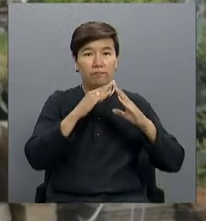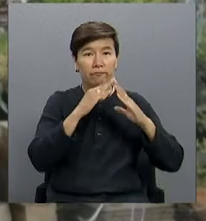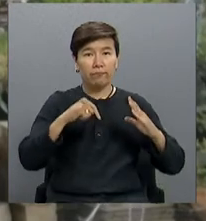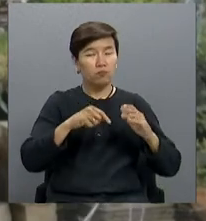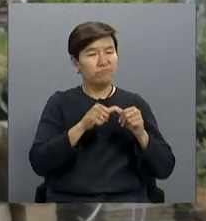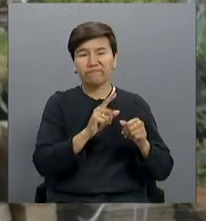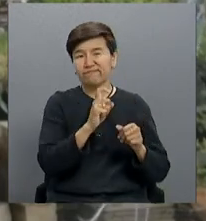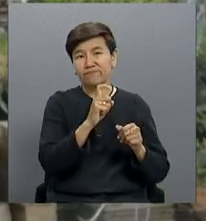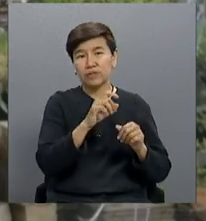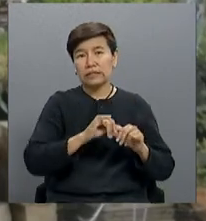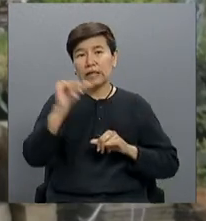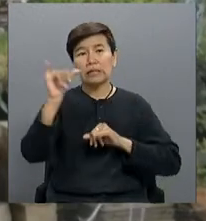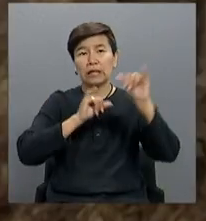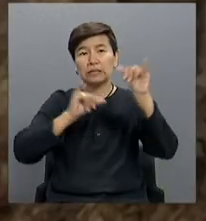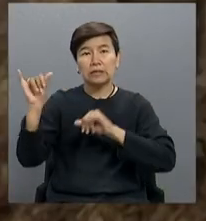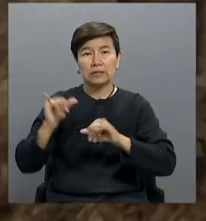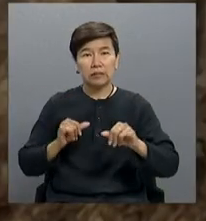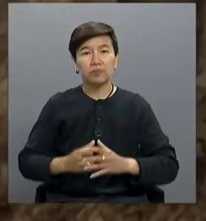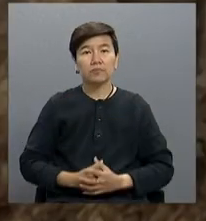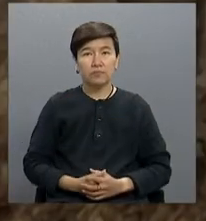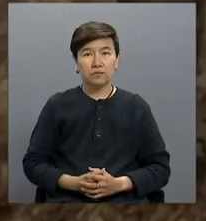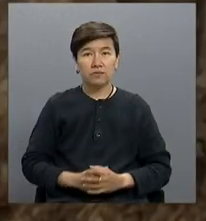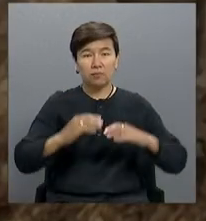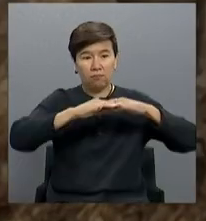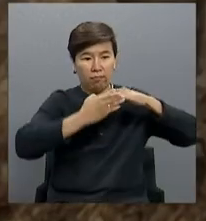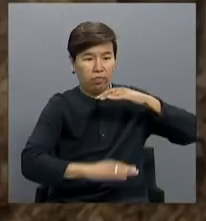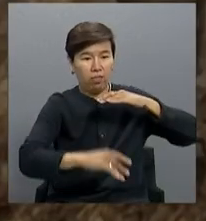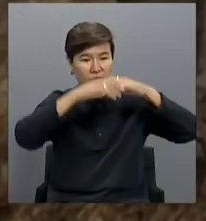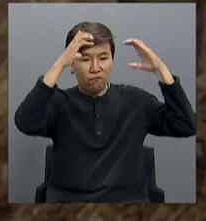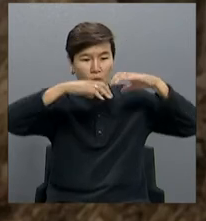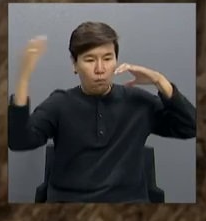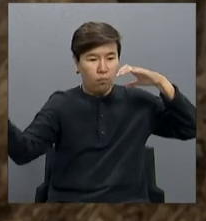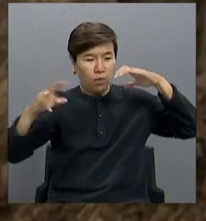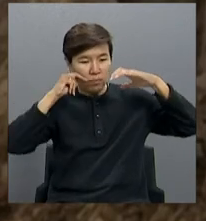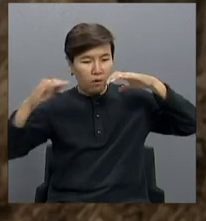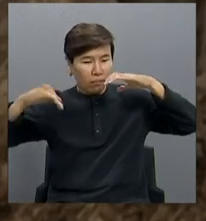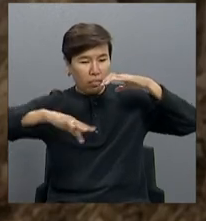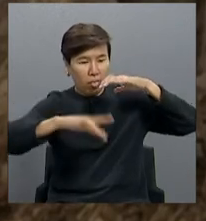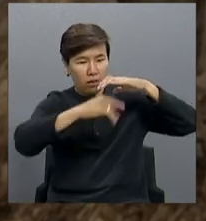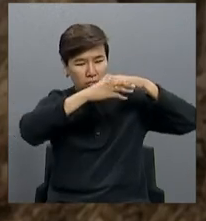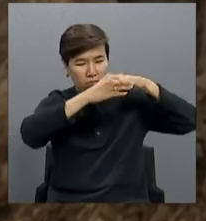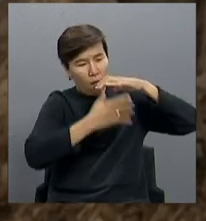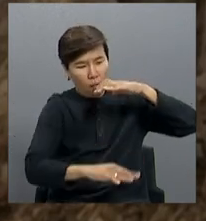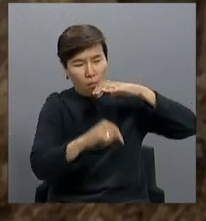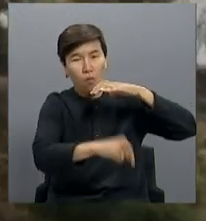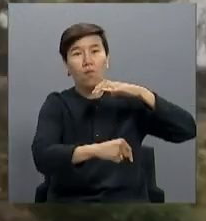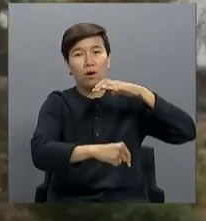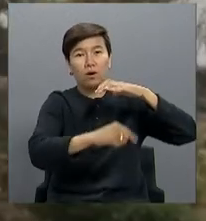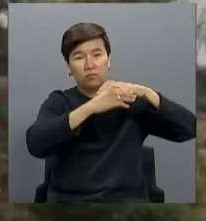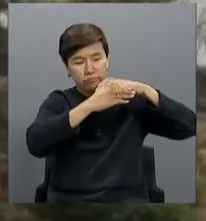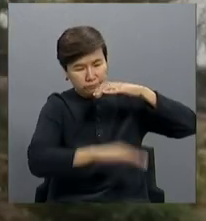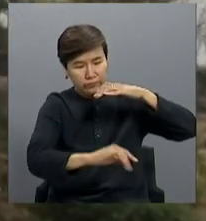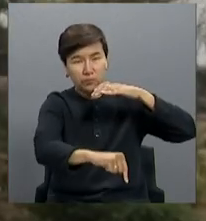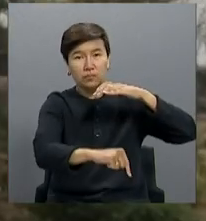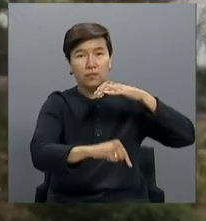ได้ก็เลยต้องแยกย้ายกันไปนอนเพราะลมฝนมากำแพงมันก็ลั่นเด็กน้อยมันก็กลัวกันก็ไม่เ